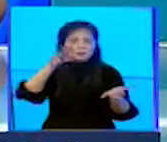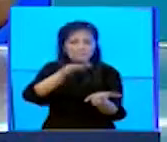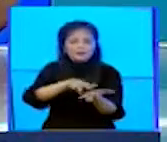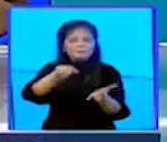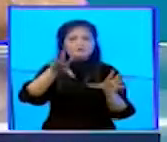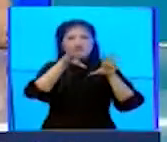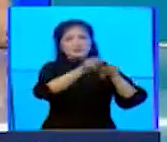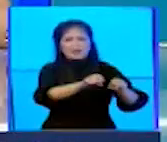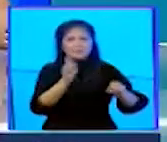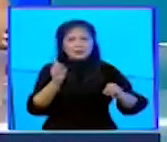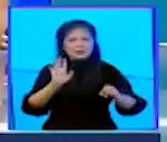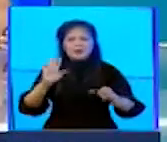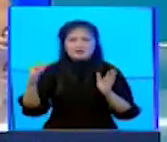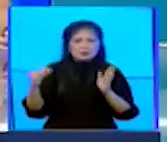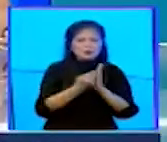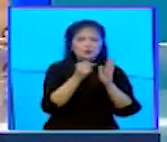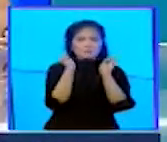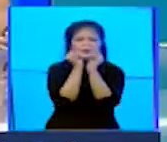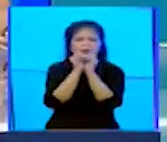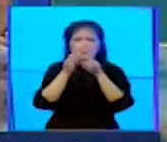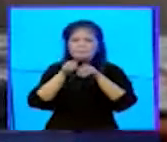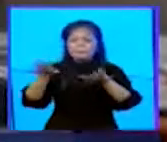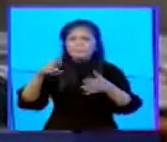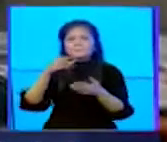berita bohong dengan pola hasut.